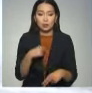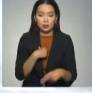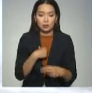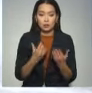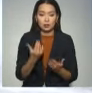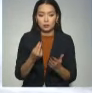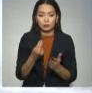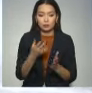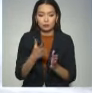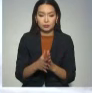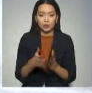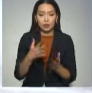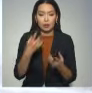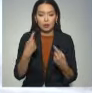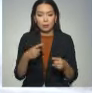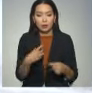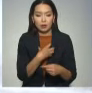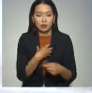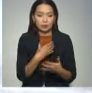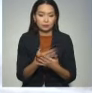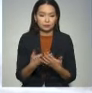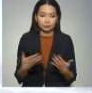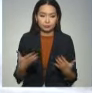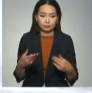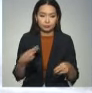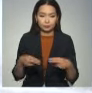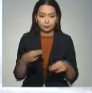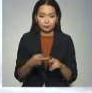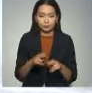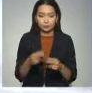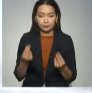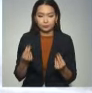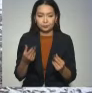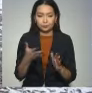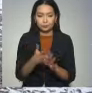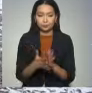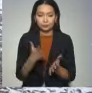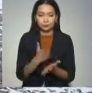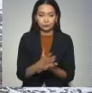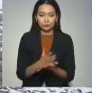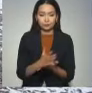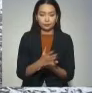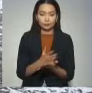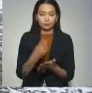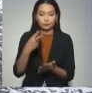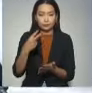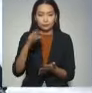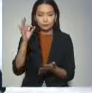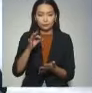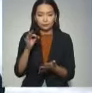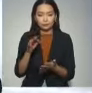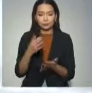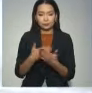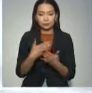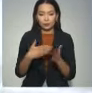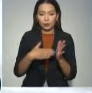жетпейтсе, басқа өзінің қажеттіліктеріне ол ақша қайдан табады деген сөз ғой. Мысалы 15-20%, енді максимум